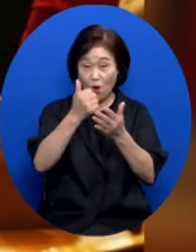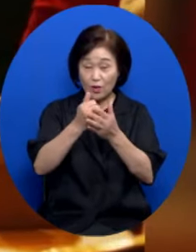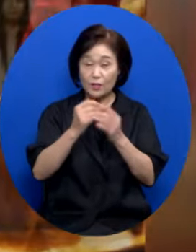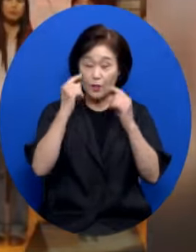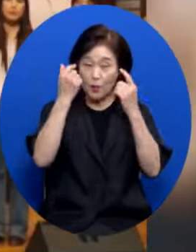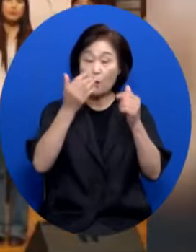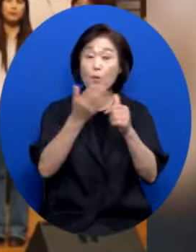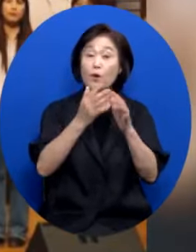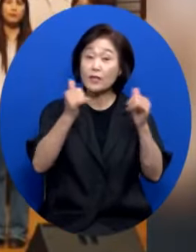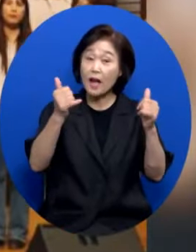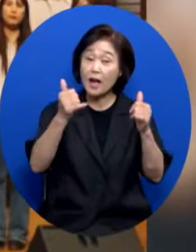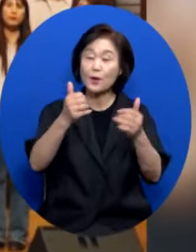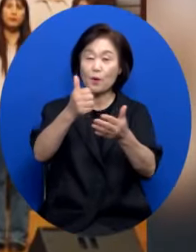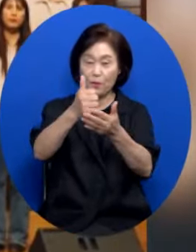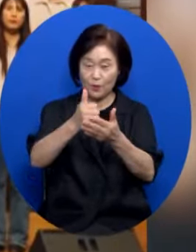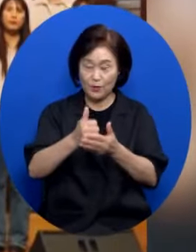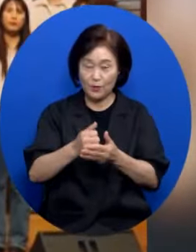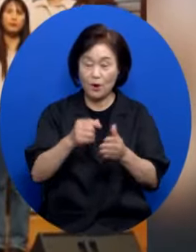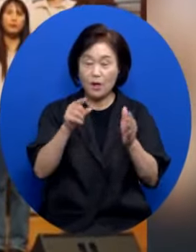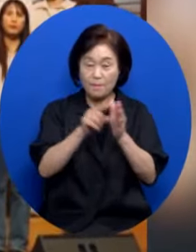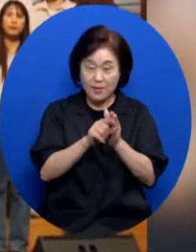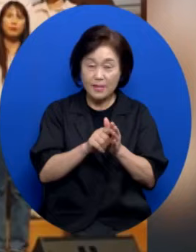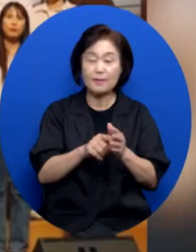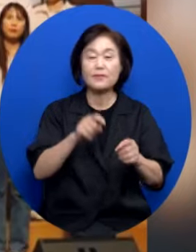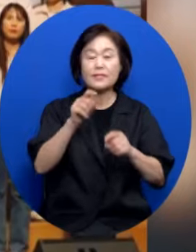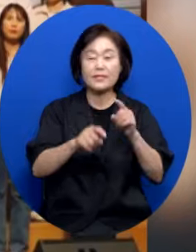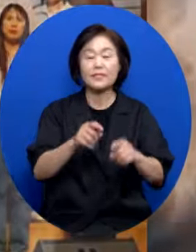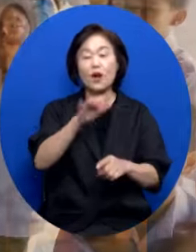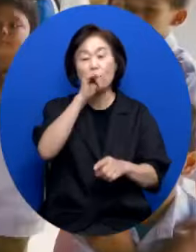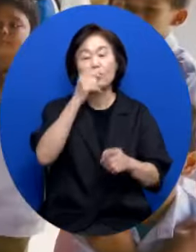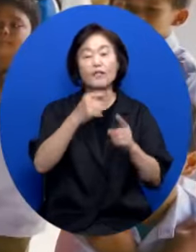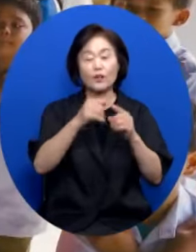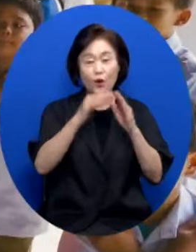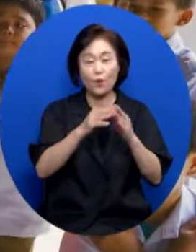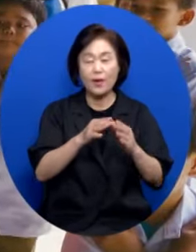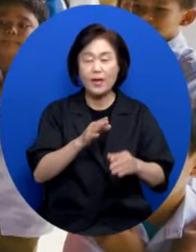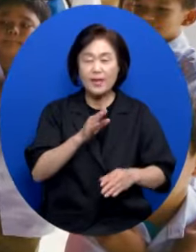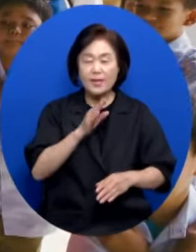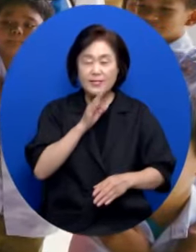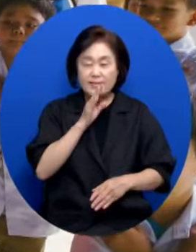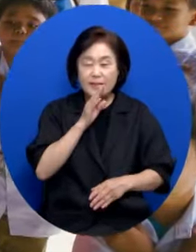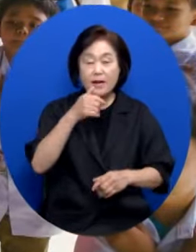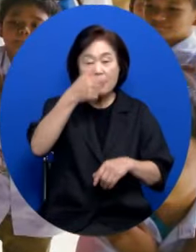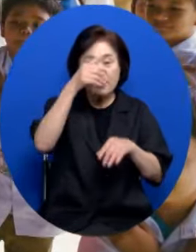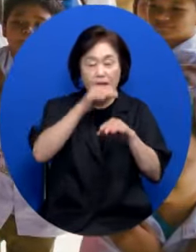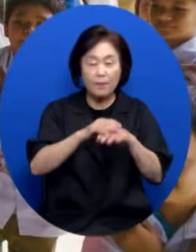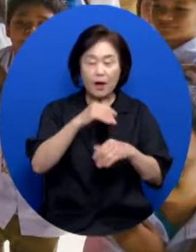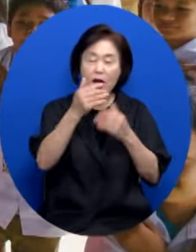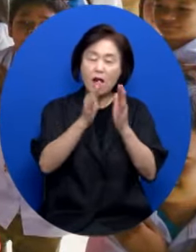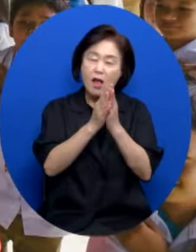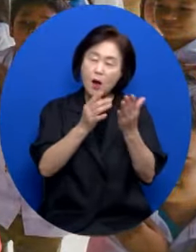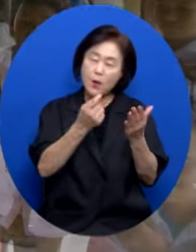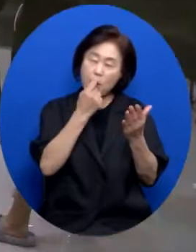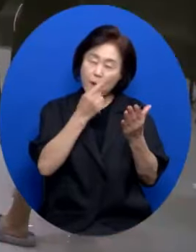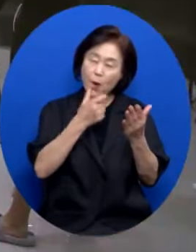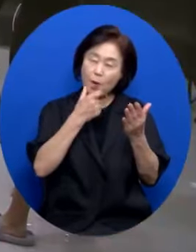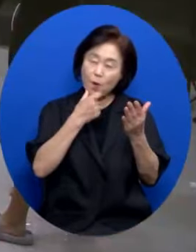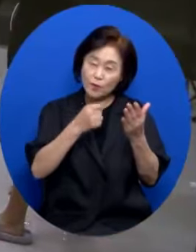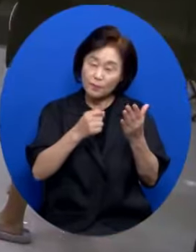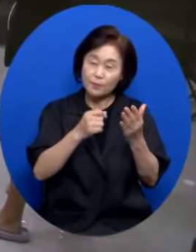삼고 신앙운동을 실천하는 목양교회. 진정성 있는 예배와 성경을 알고자 하는 열정이 곧 교회의